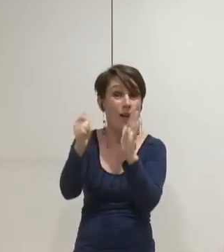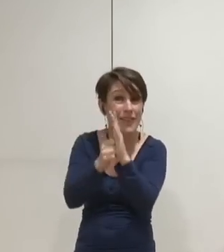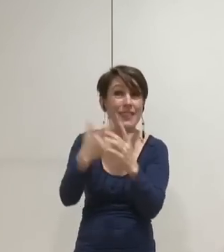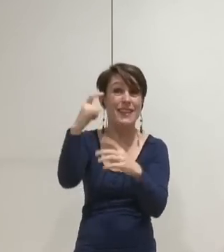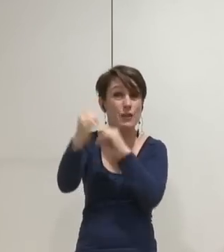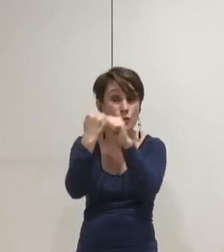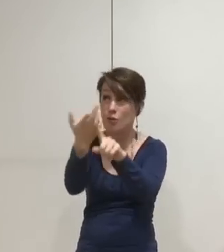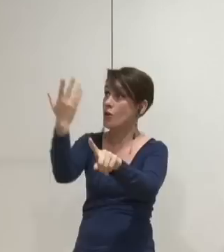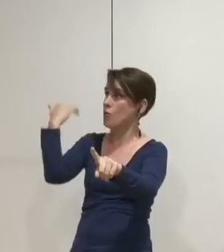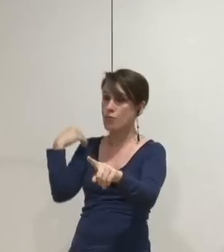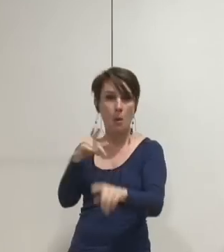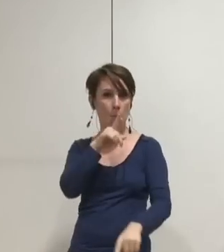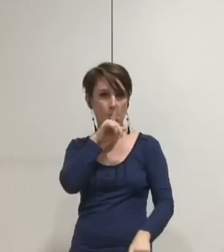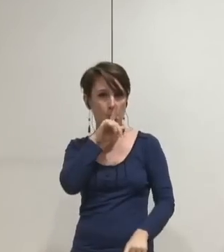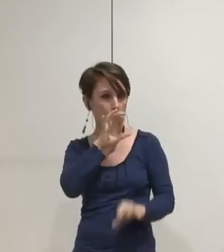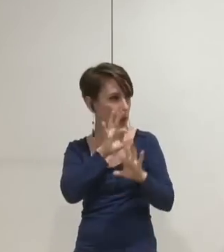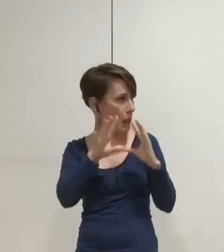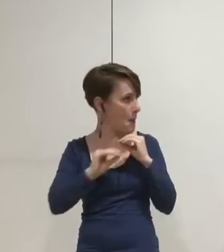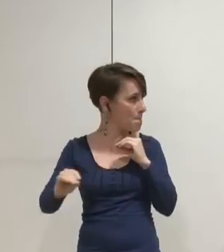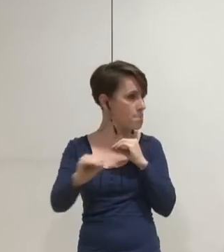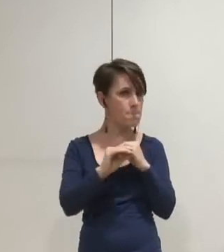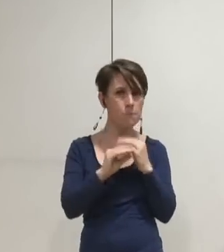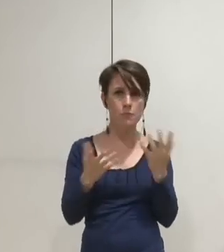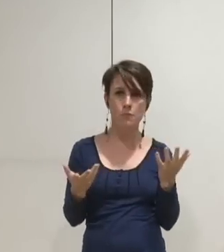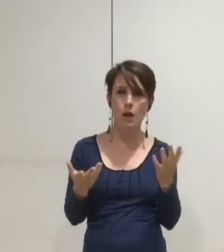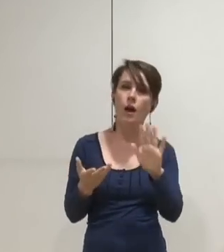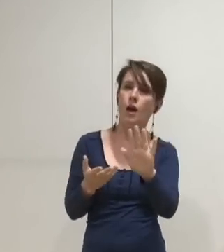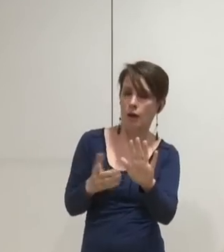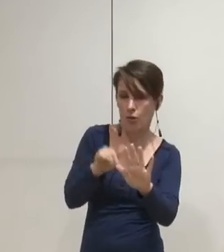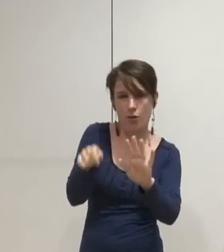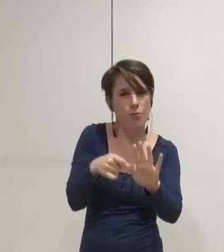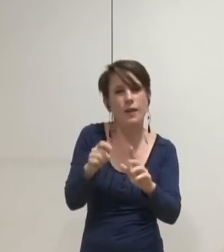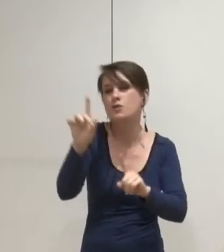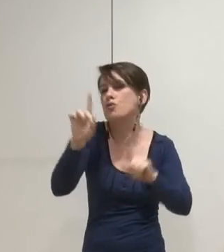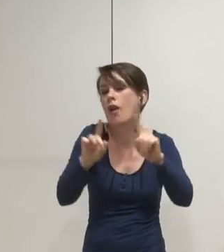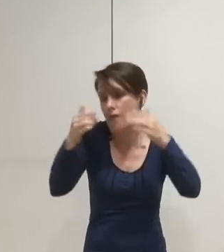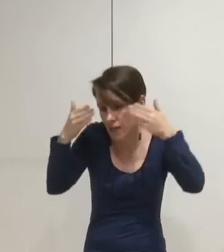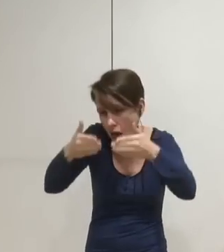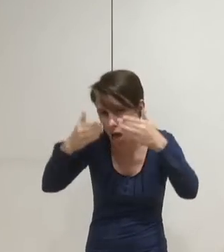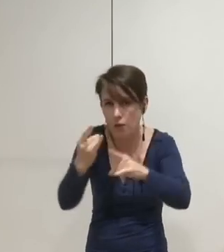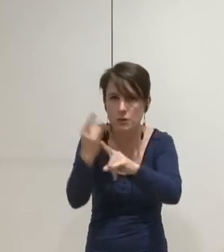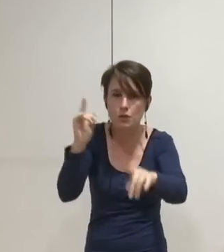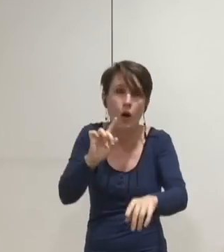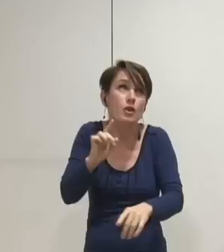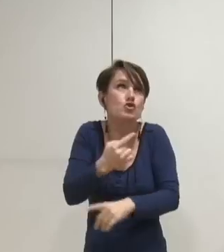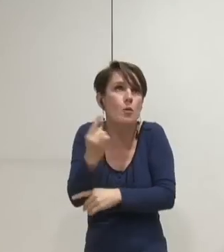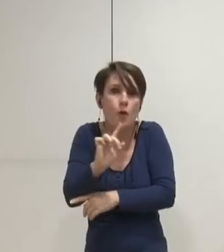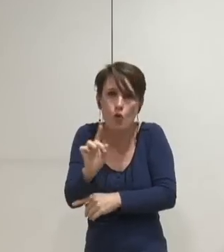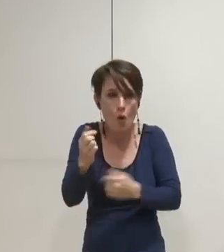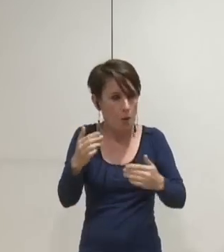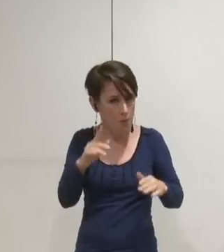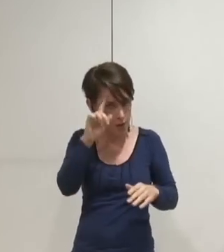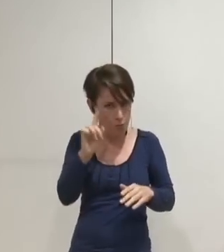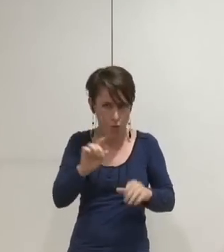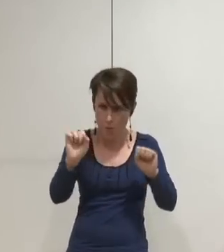journée des tuiles alors sans centrer uniquement cette fête sous ce volet historique n'était-il pas possible de permettre aux Grenoblois